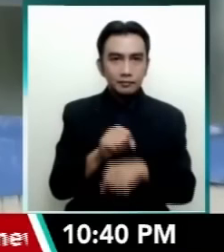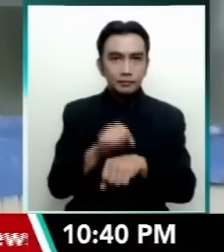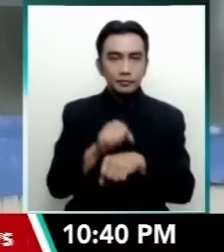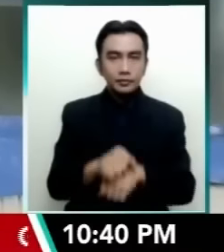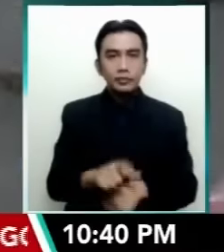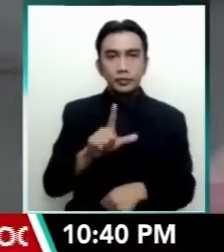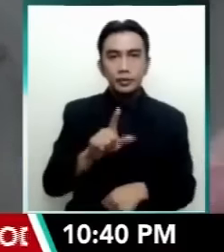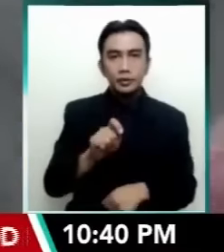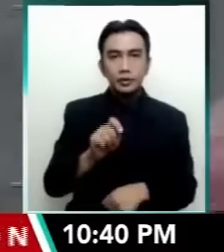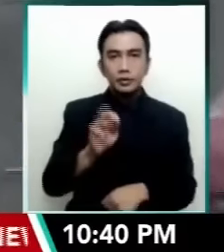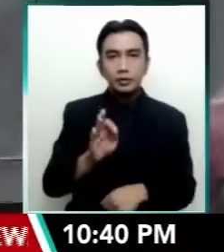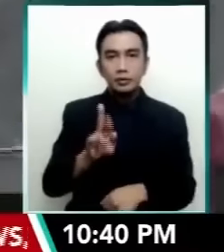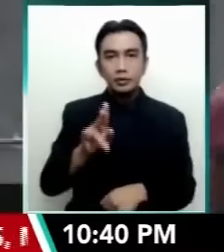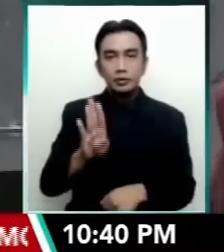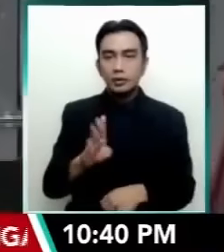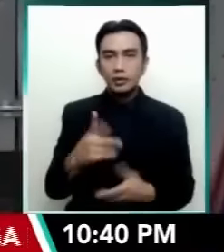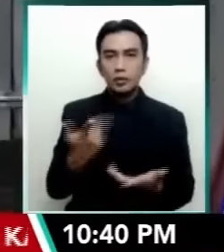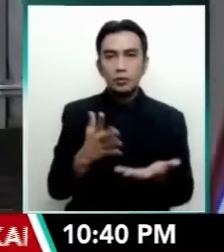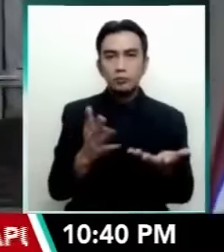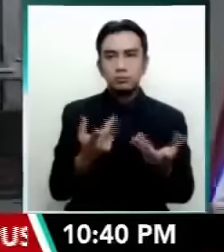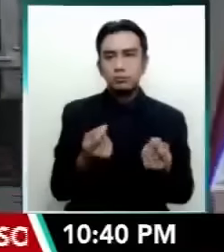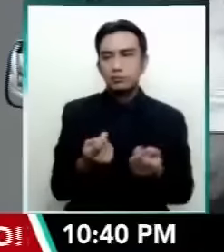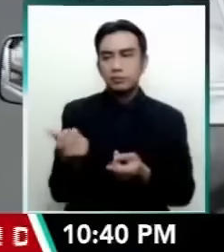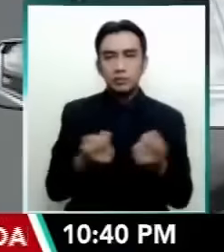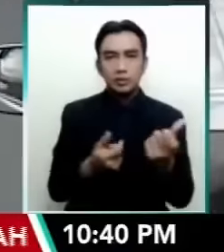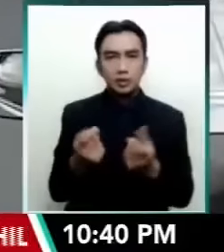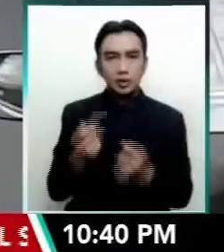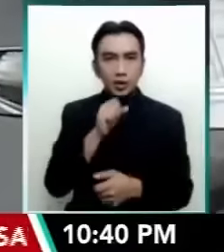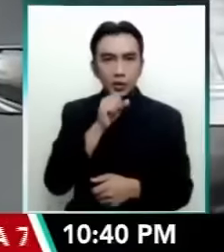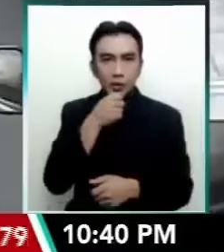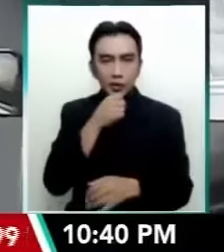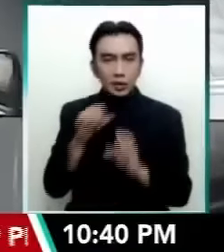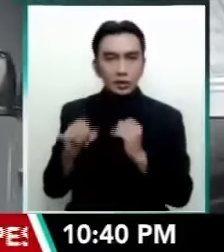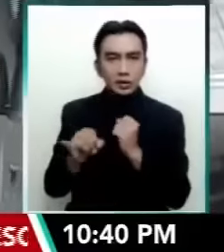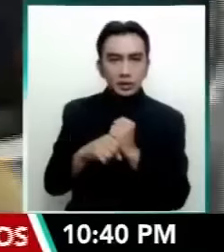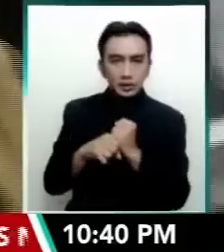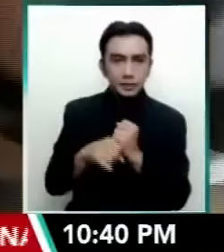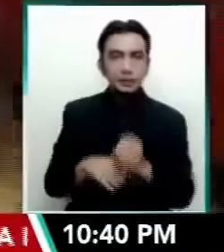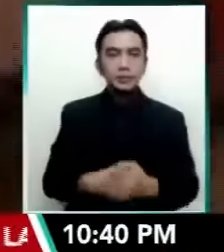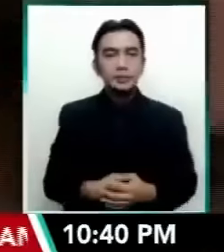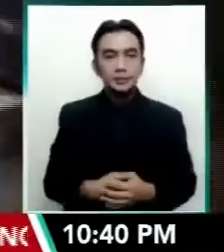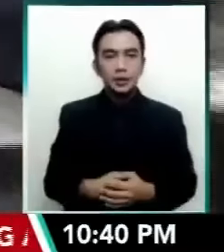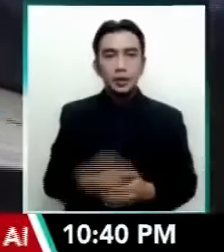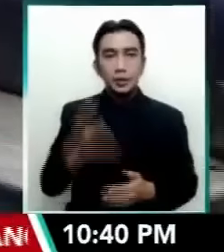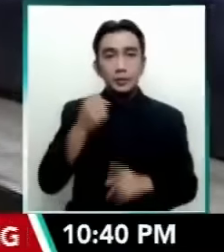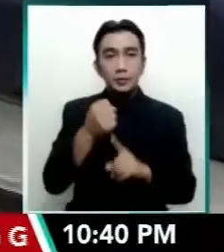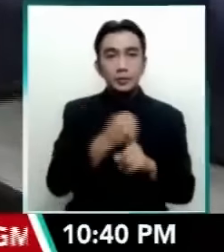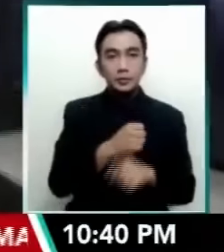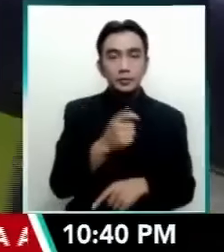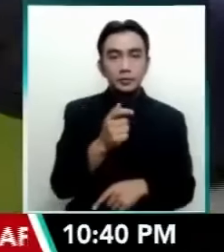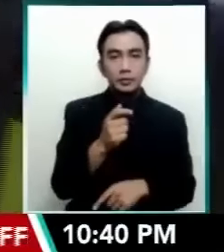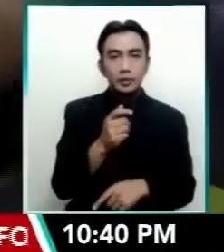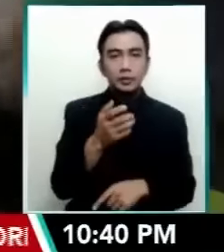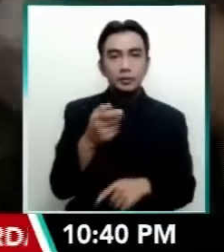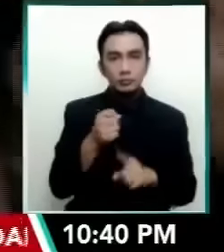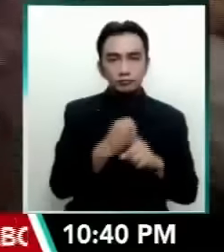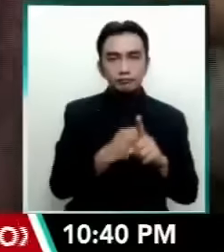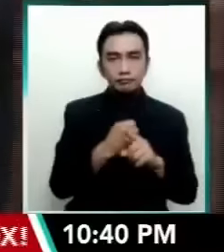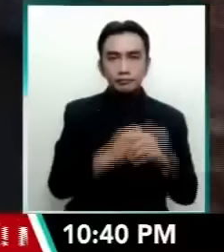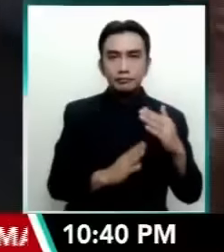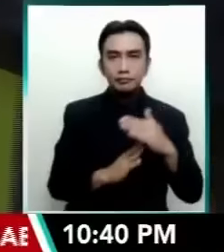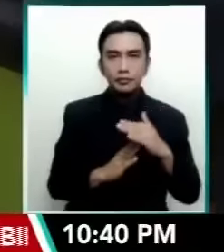mangyayaring phase-out sa mga tradisyonal na jeepney kapag napaso na ang December 31 deadline. Hindi raw otomatikong tigil biyahe na sila dahil